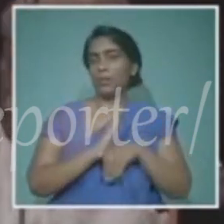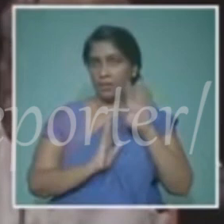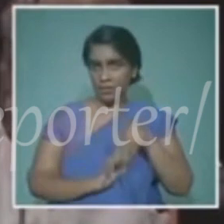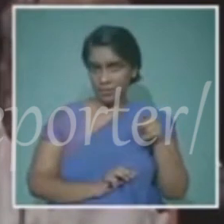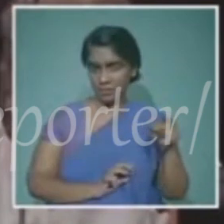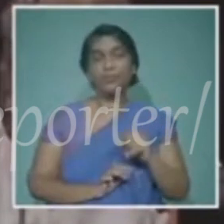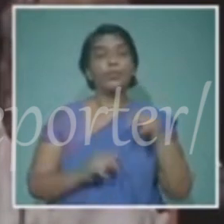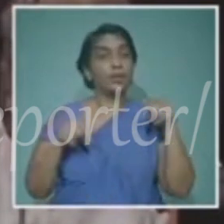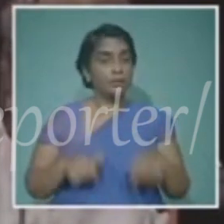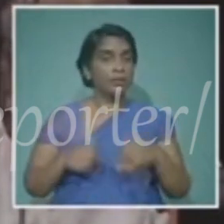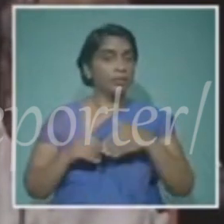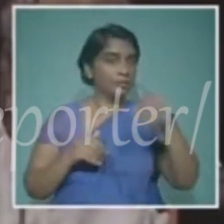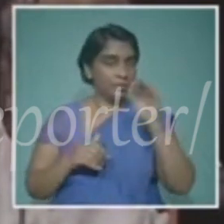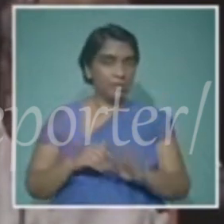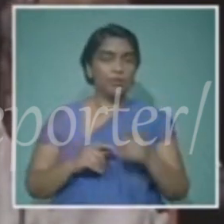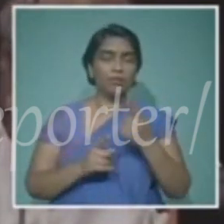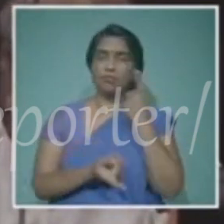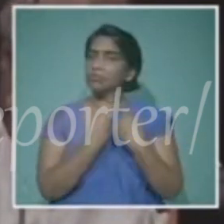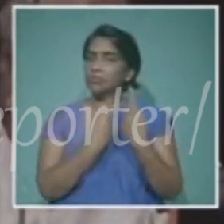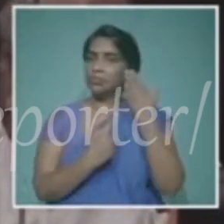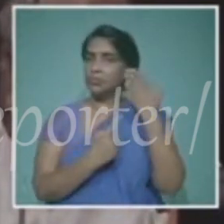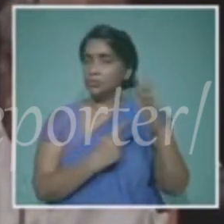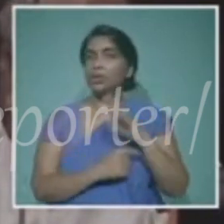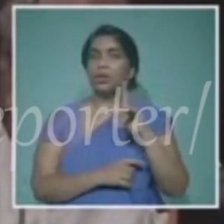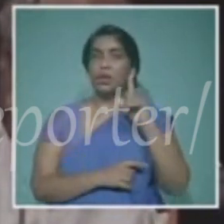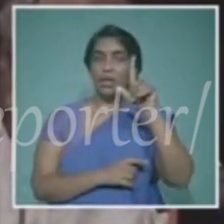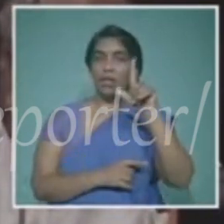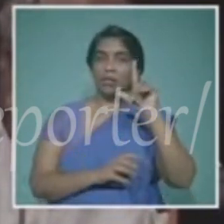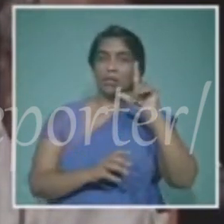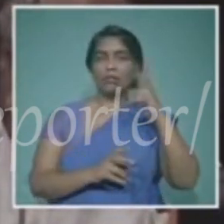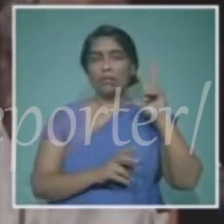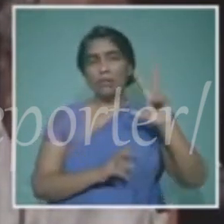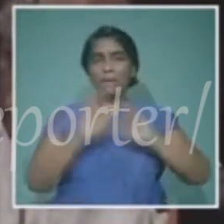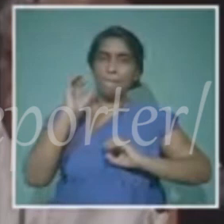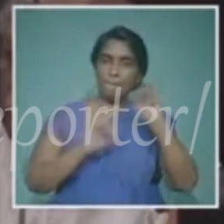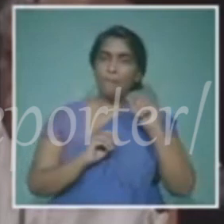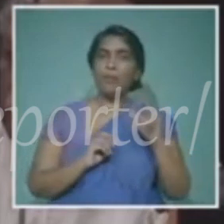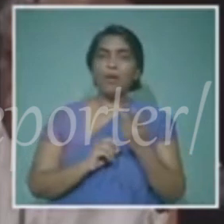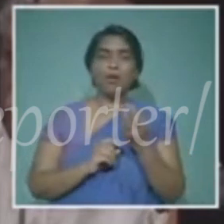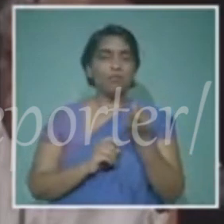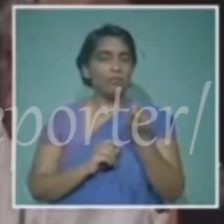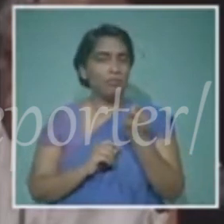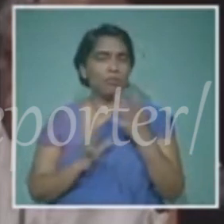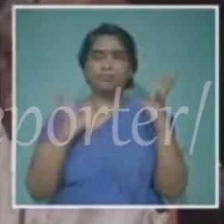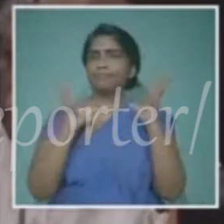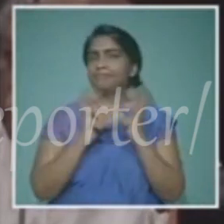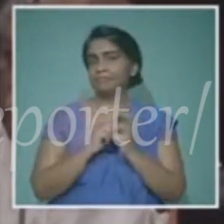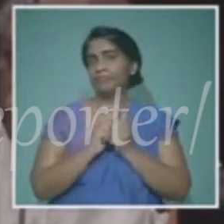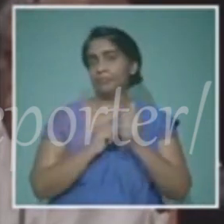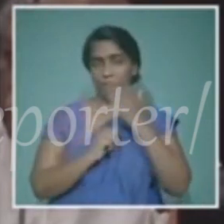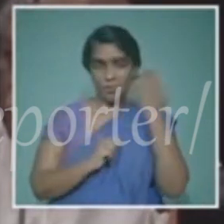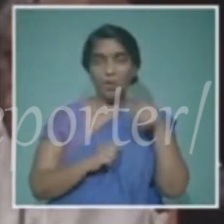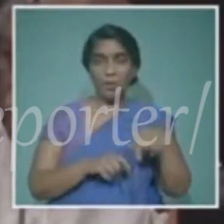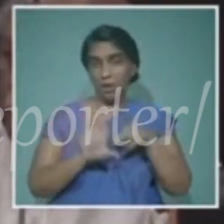ලක්වීමයි. දැන්ට සිදුකර ඇති පොරොකතේ අනුව 7%-8% ප්‍රමාණයකින් ආර්ථිකය හැකිලීමට ලක්විය හැකි